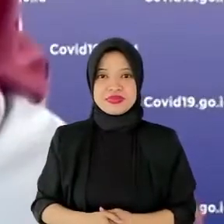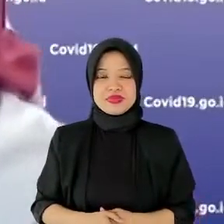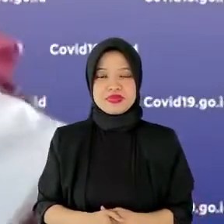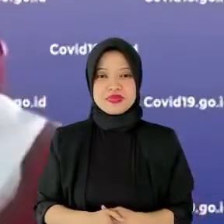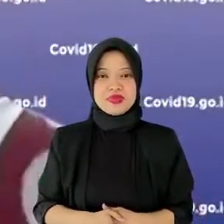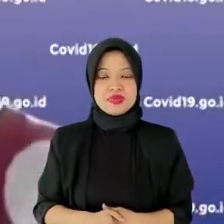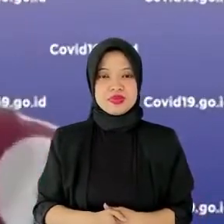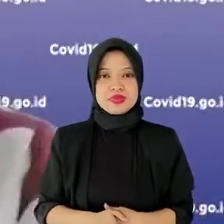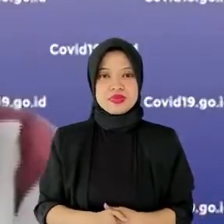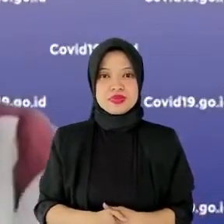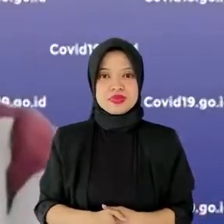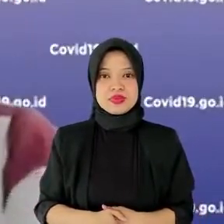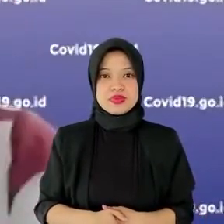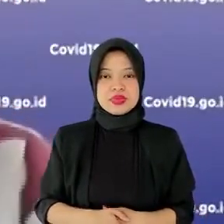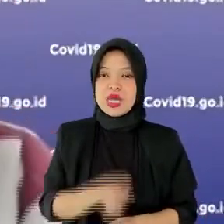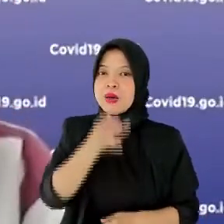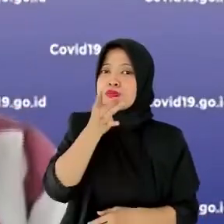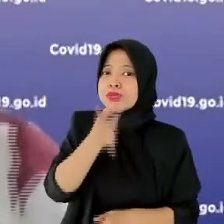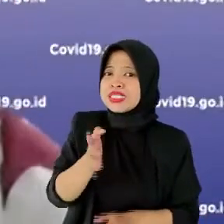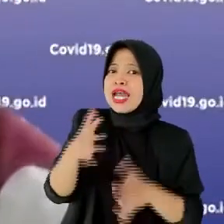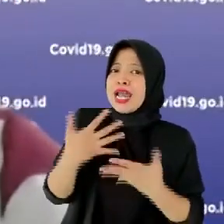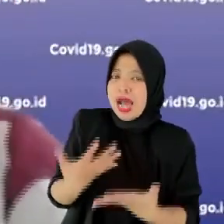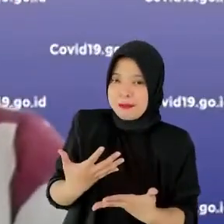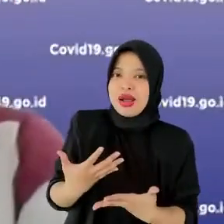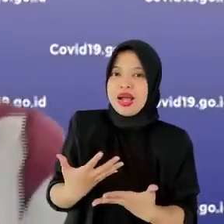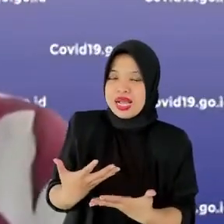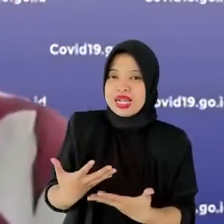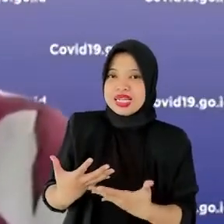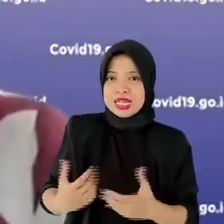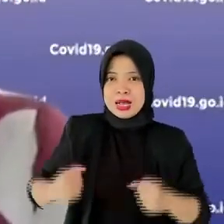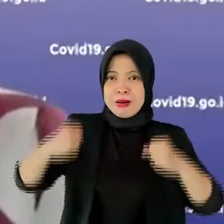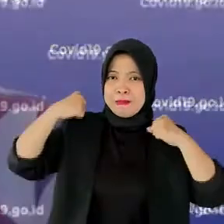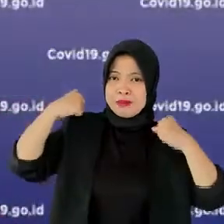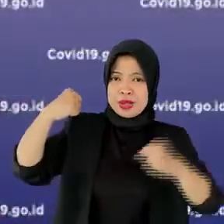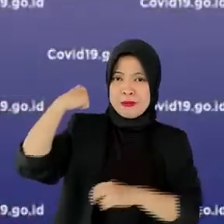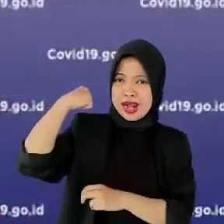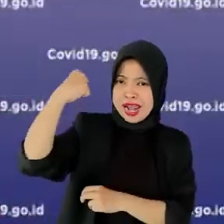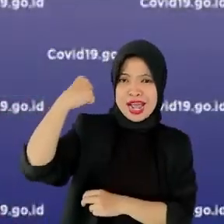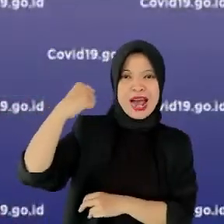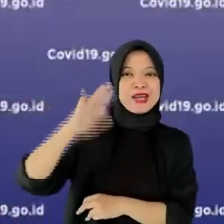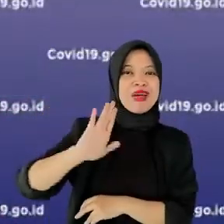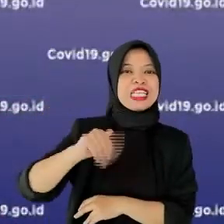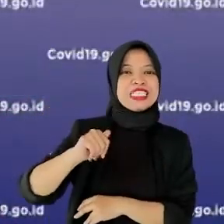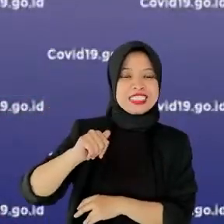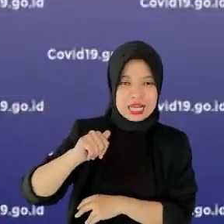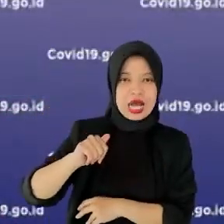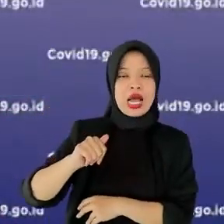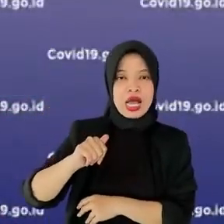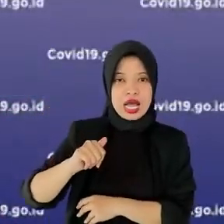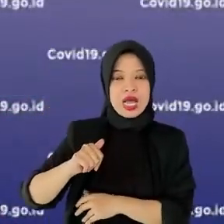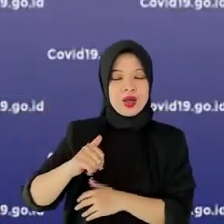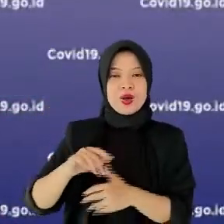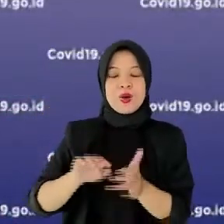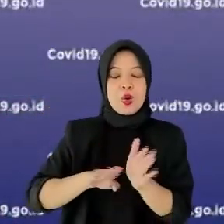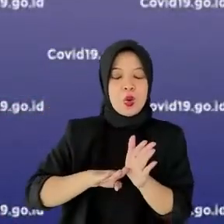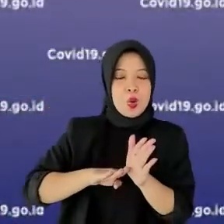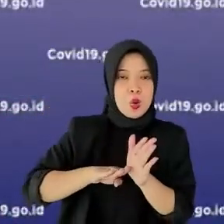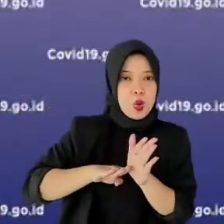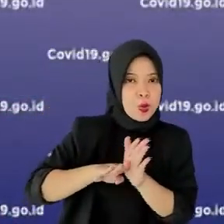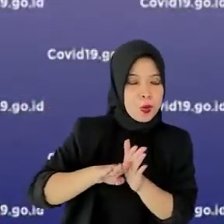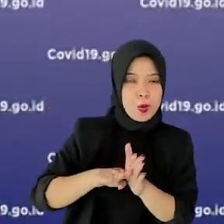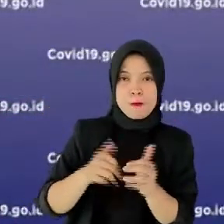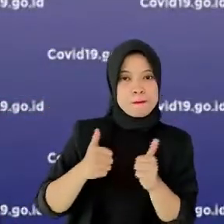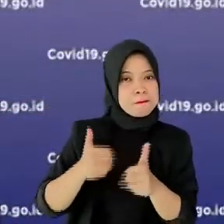jadi kurang lebih kembali pesannya, kita masih dalam semangat kemerdekaan kali ya Dokter Ula. Kita melihat ada progres luar biasa